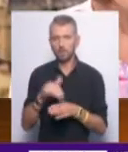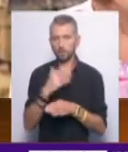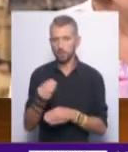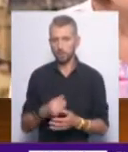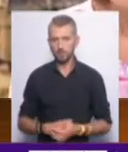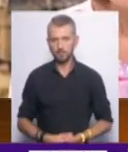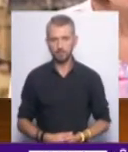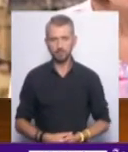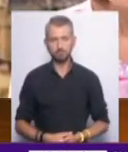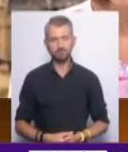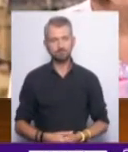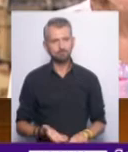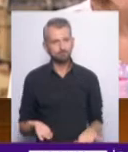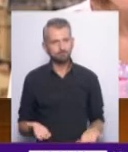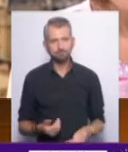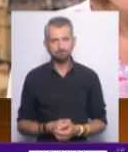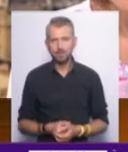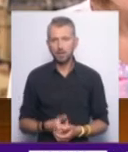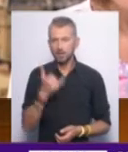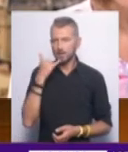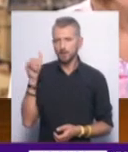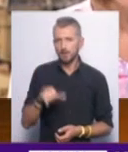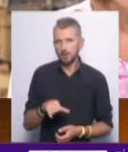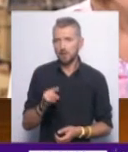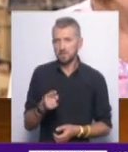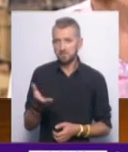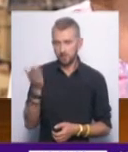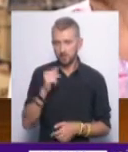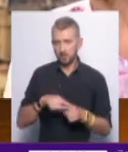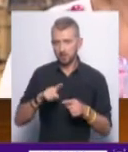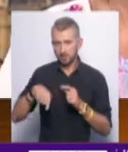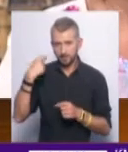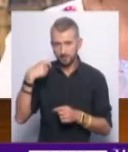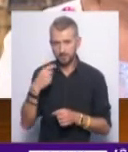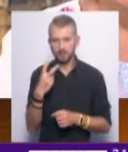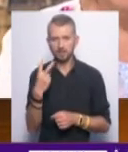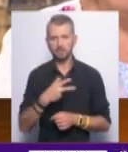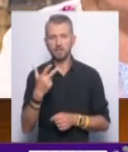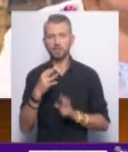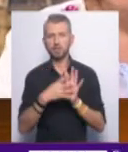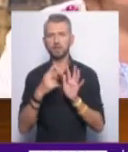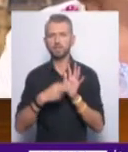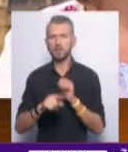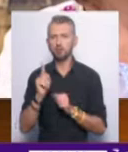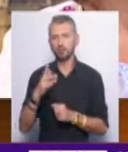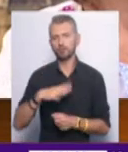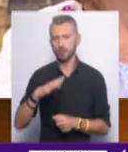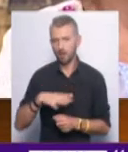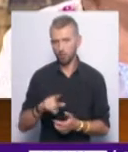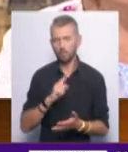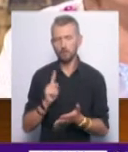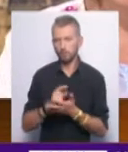день. Так, ну ви поклали слухавку. Чому? Давайте нам швиденько перетелефонуйте. 223-0981. Чекаємо.